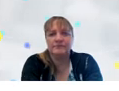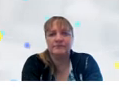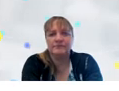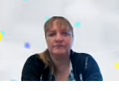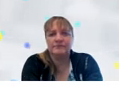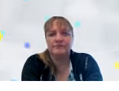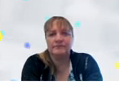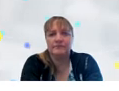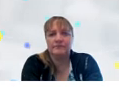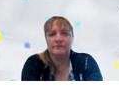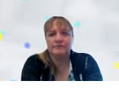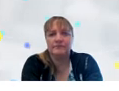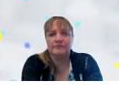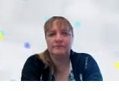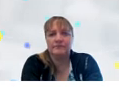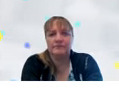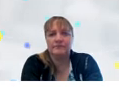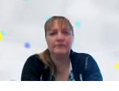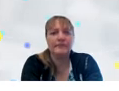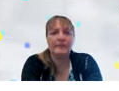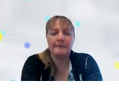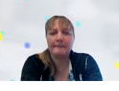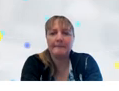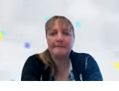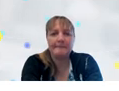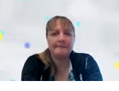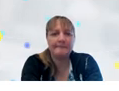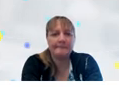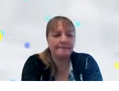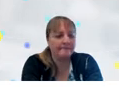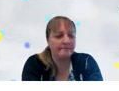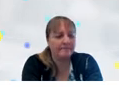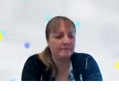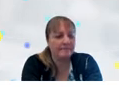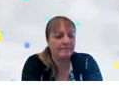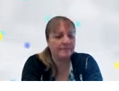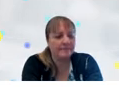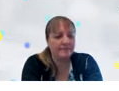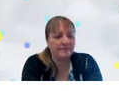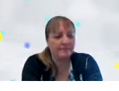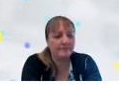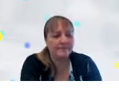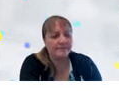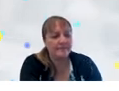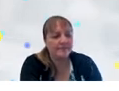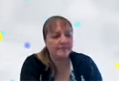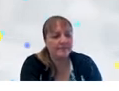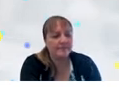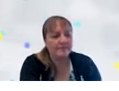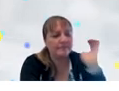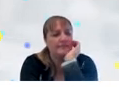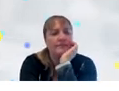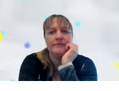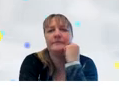gleiche tisch für alle und das bedeutet natürlich um allen gleichermaßen diesem platz